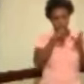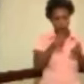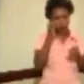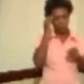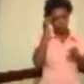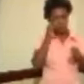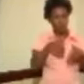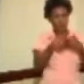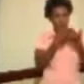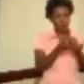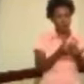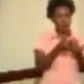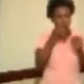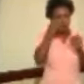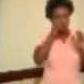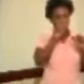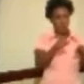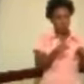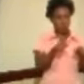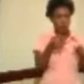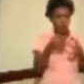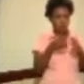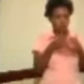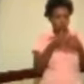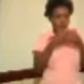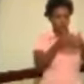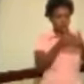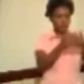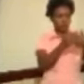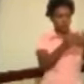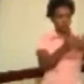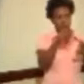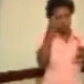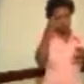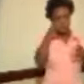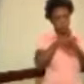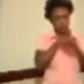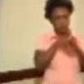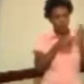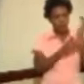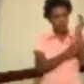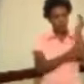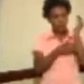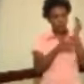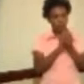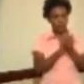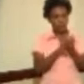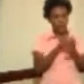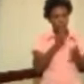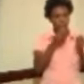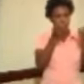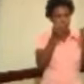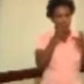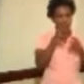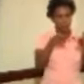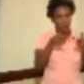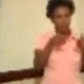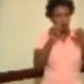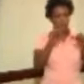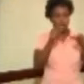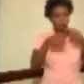allons considérer autant qu'une nouvelle industrie, de telle sorte que nous qu'à motiver, inspirer moun vin avec nouvelle industrie sa yo,